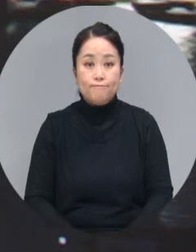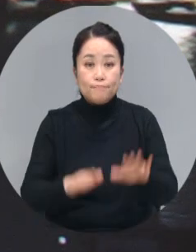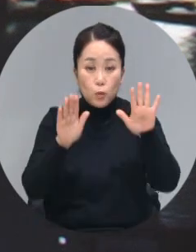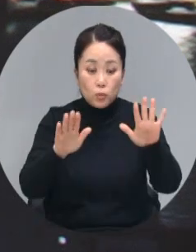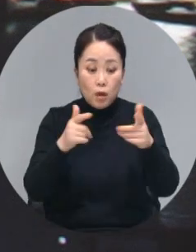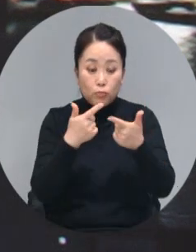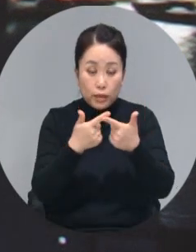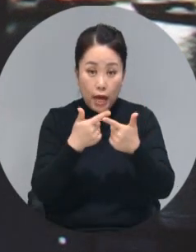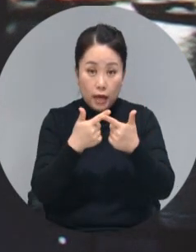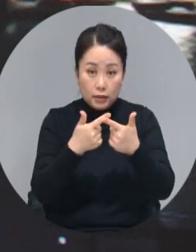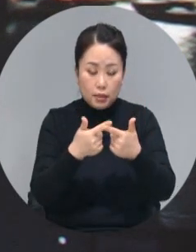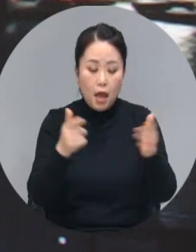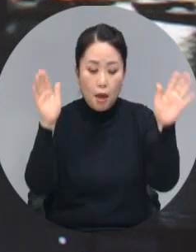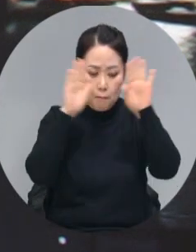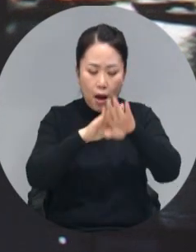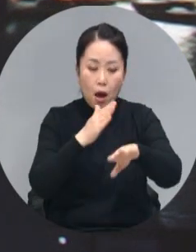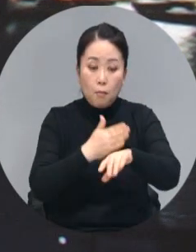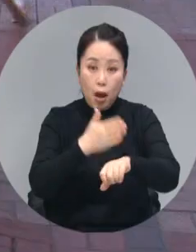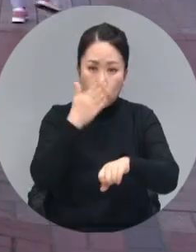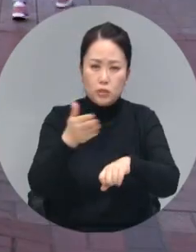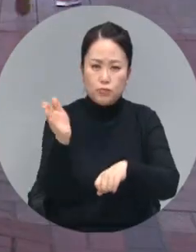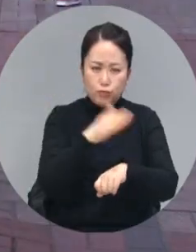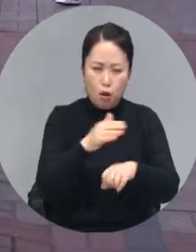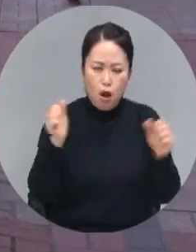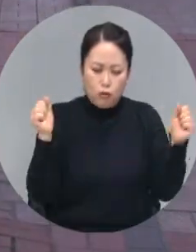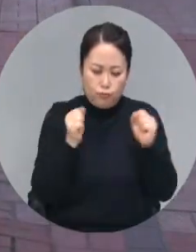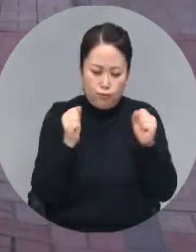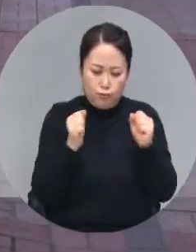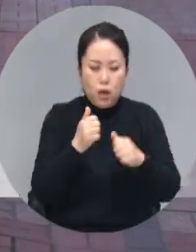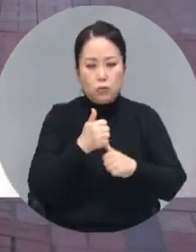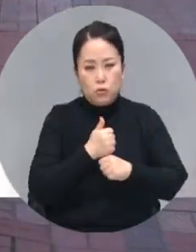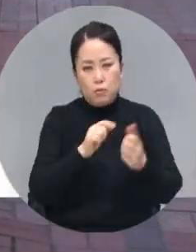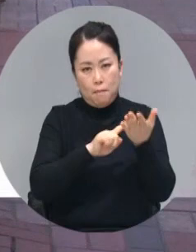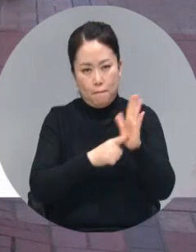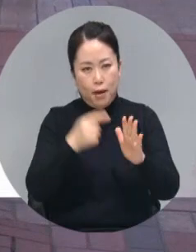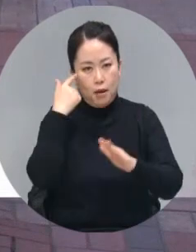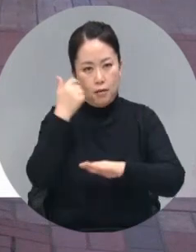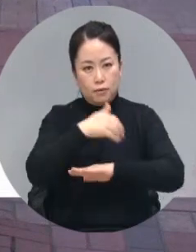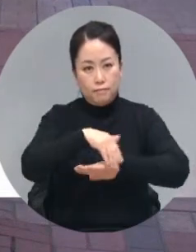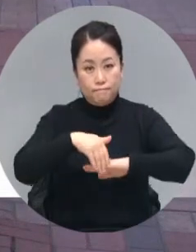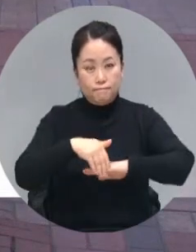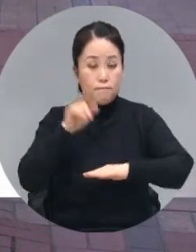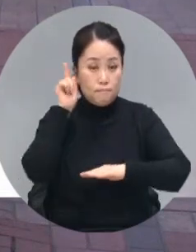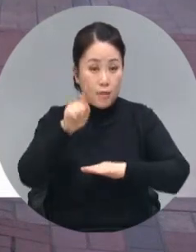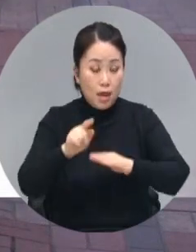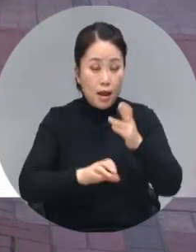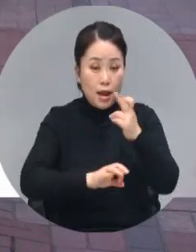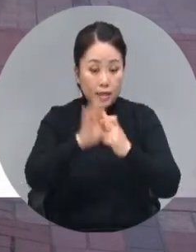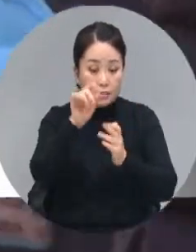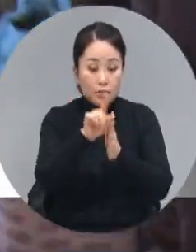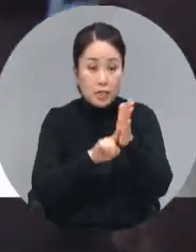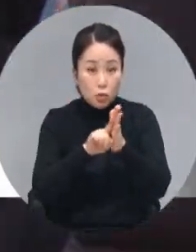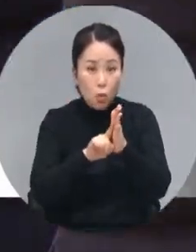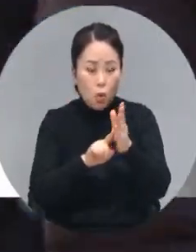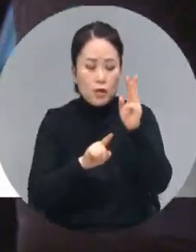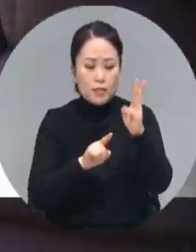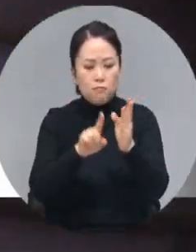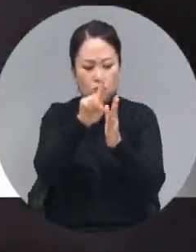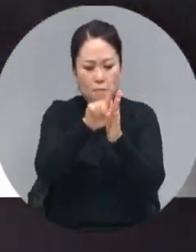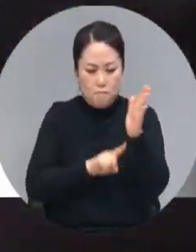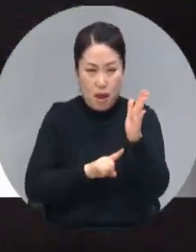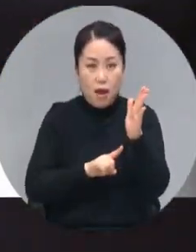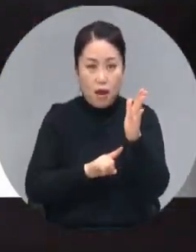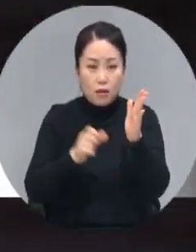오늘 부산은 밤 9시를 기해 한파주의보가 발효될 예정입니다. 내일 아침 최저기온은 3도까지